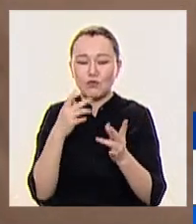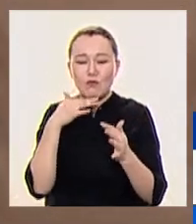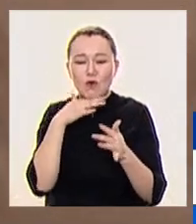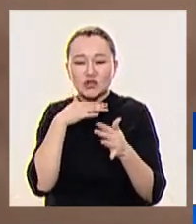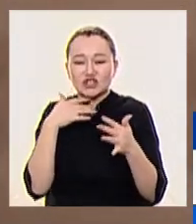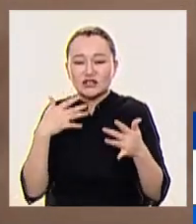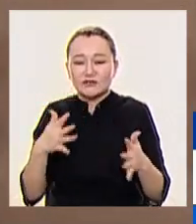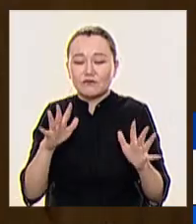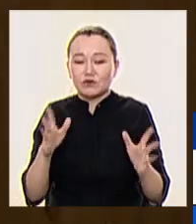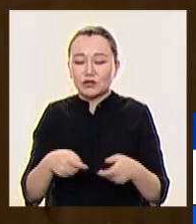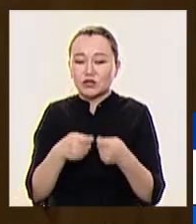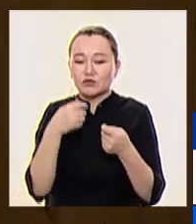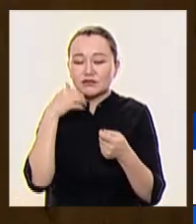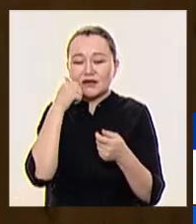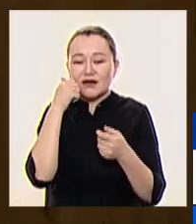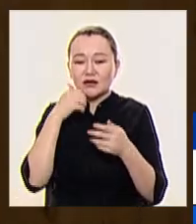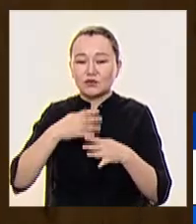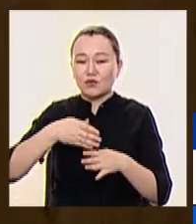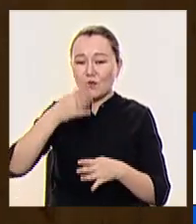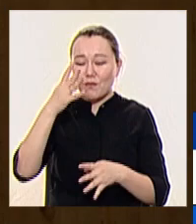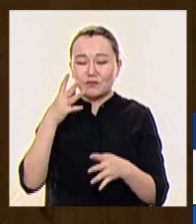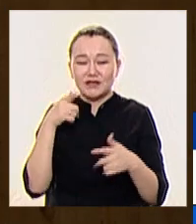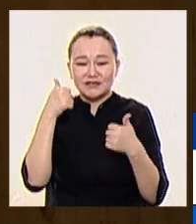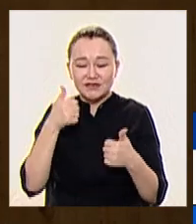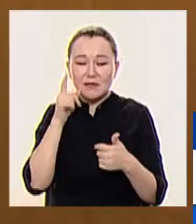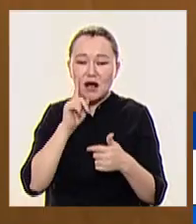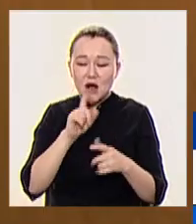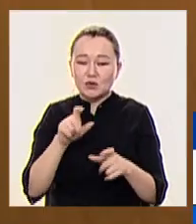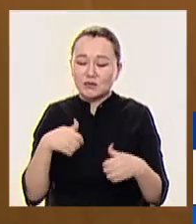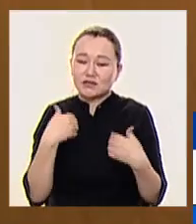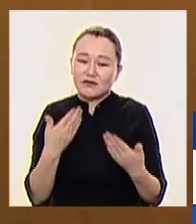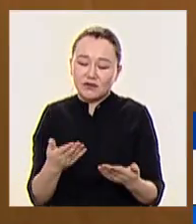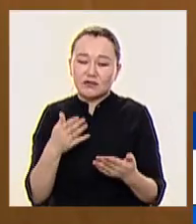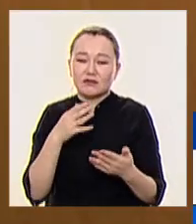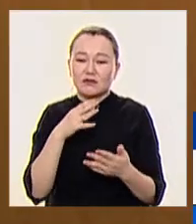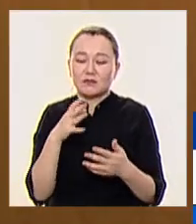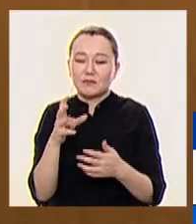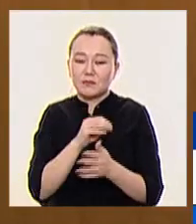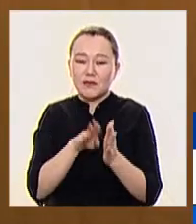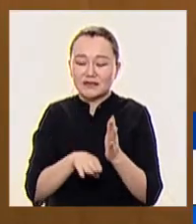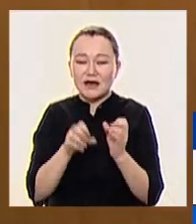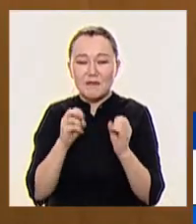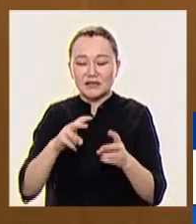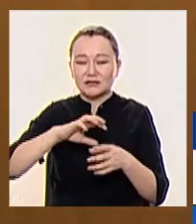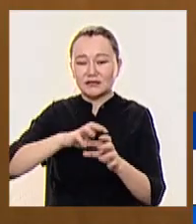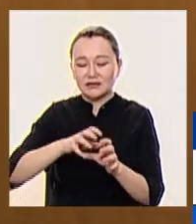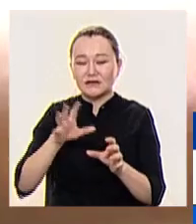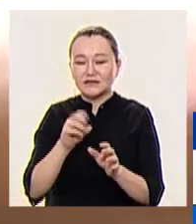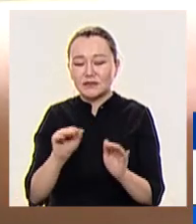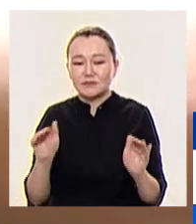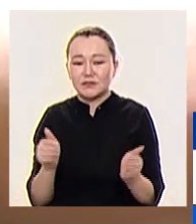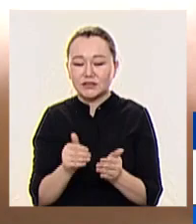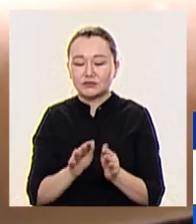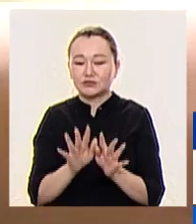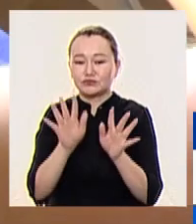Сколько таких нарушителей в старых многоэтажках, тоже неизвестно. Пока жителям рекомендуют хотя бы пользоваться безопасными клапанами. Они снижают риск